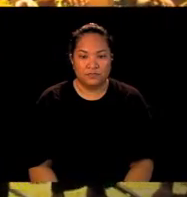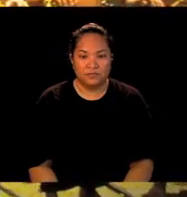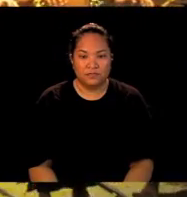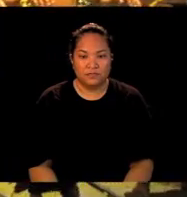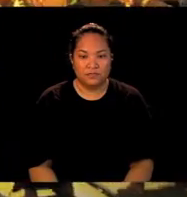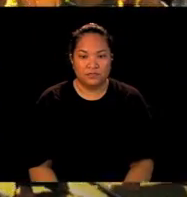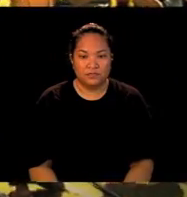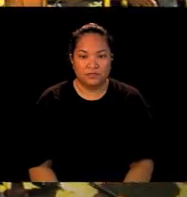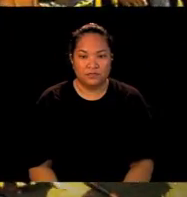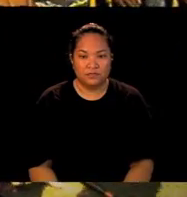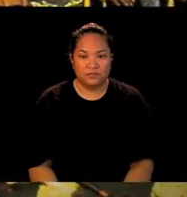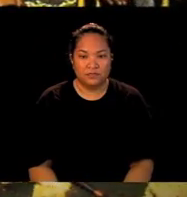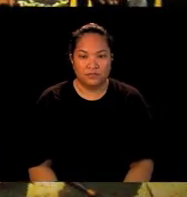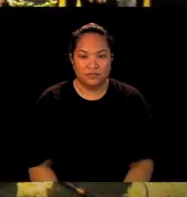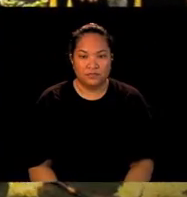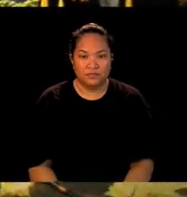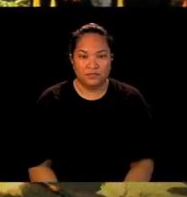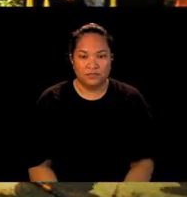Itini